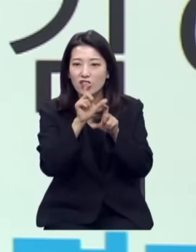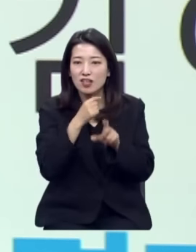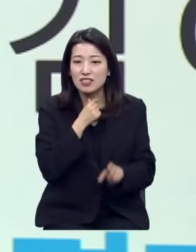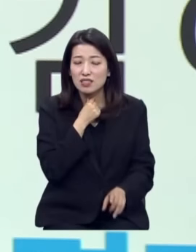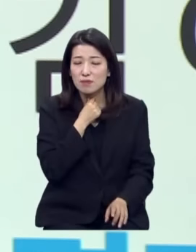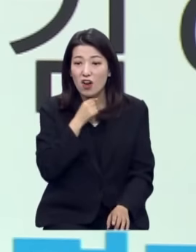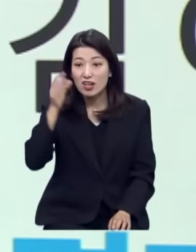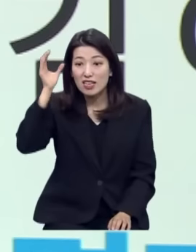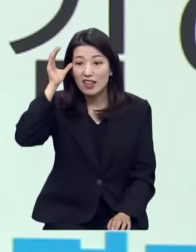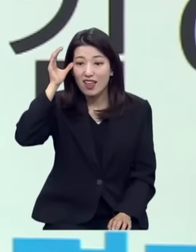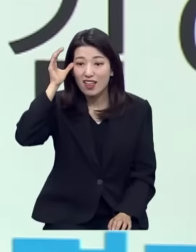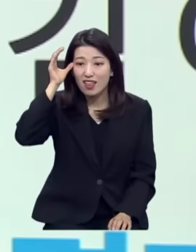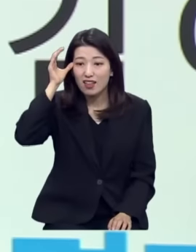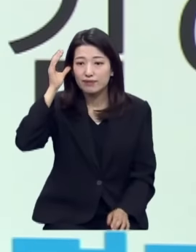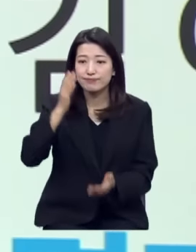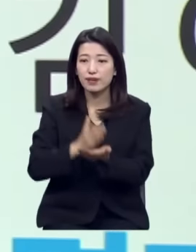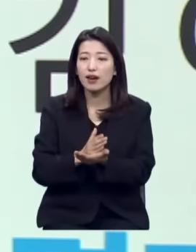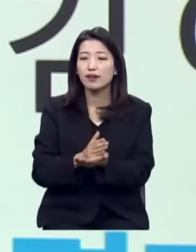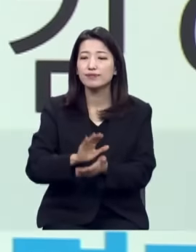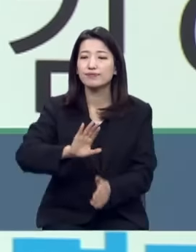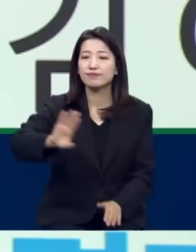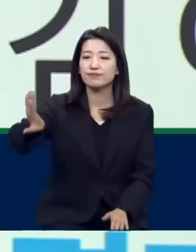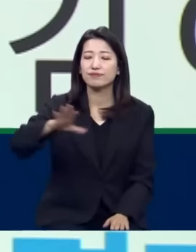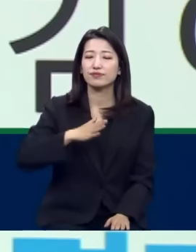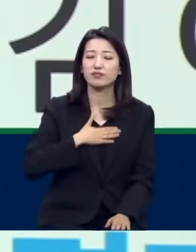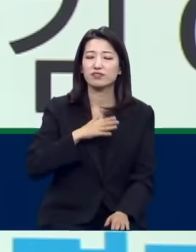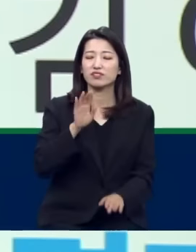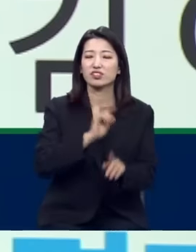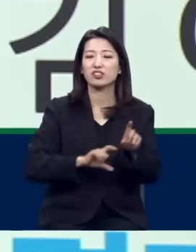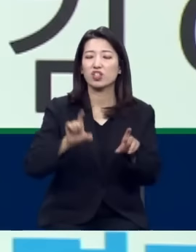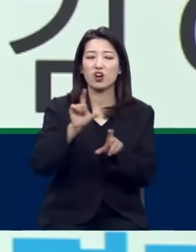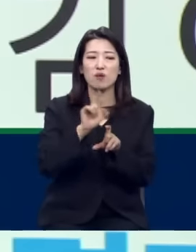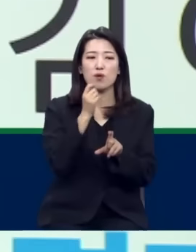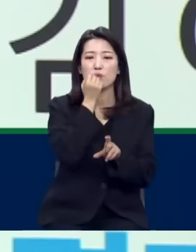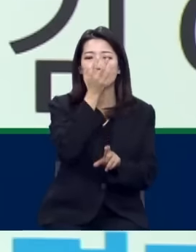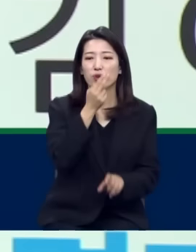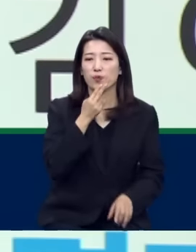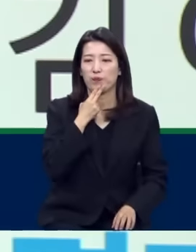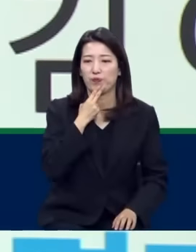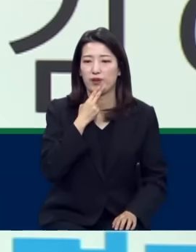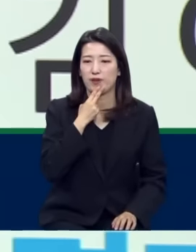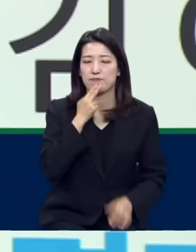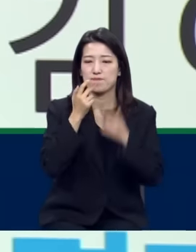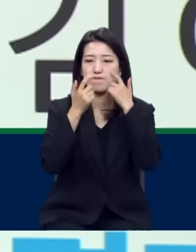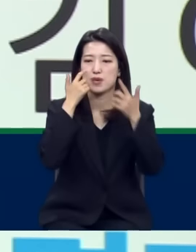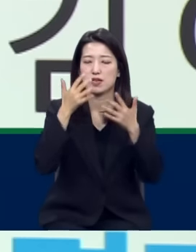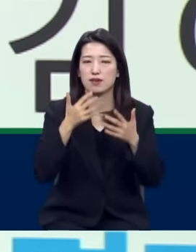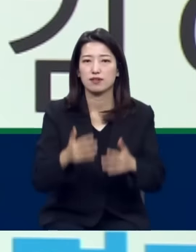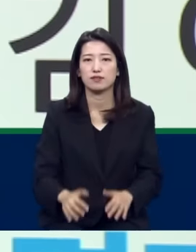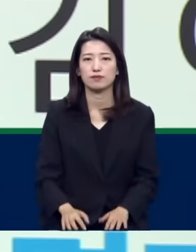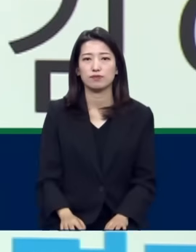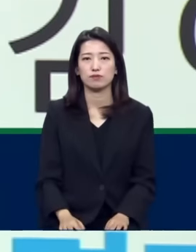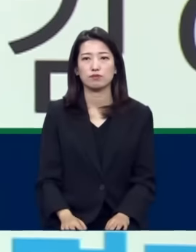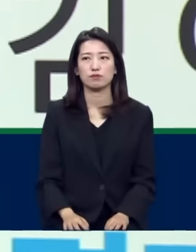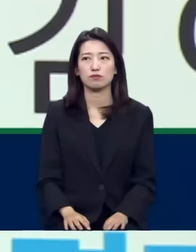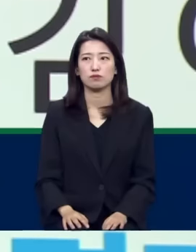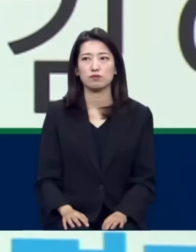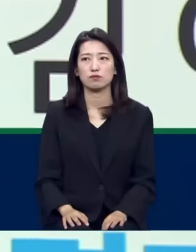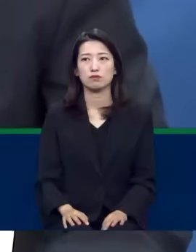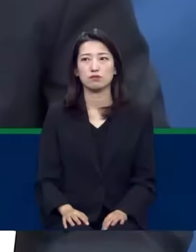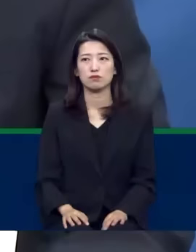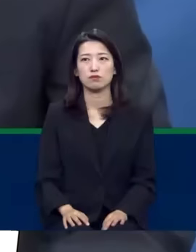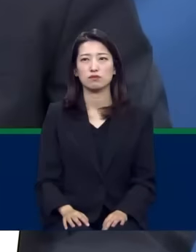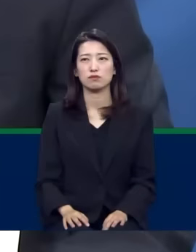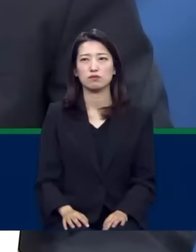기대하지 말아 주시기 바랍니다라고 얘기를 했습니다 근데 최창 교수님 이게 없어 이게